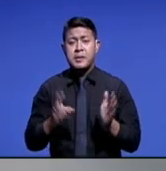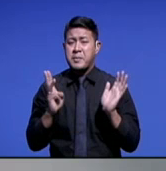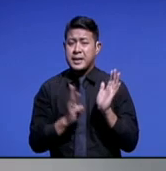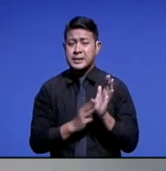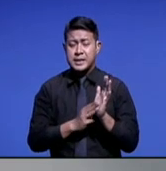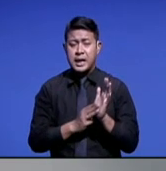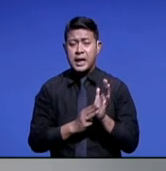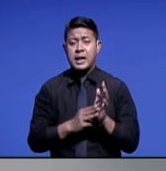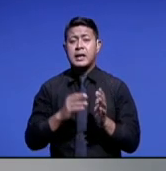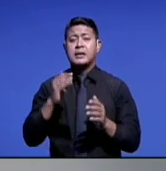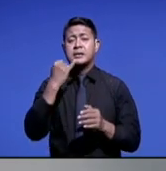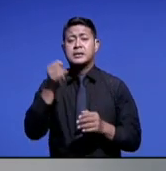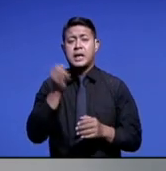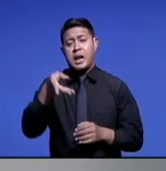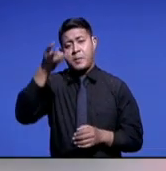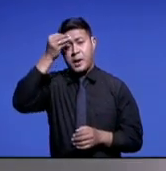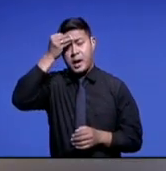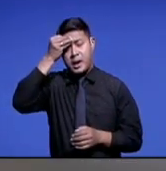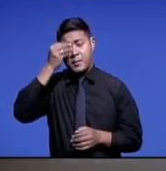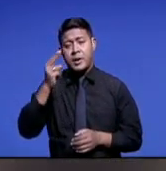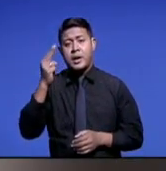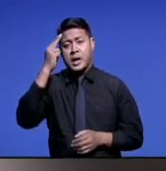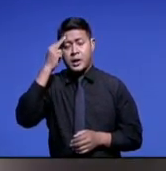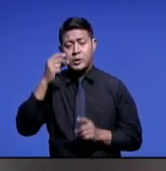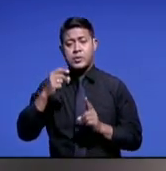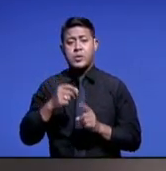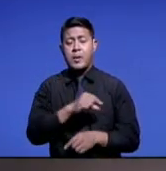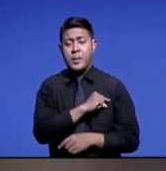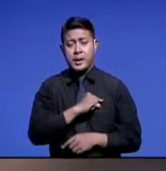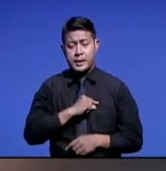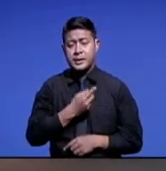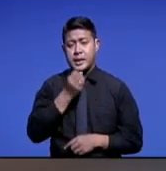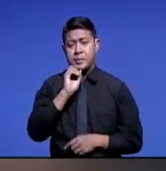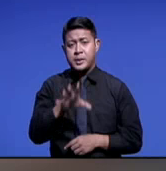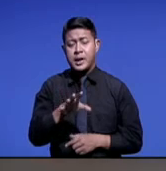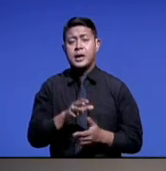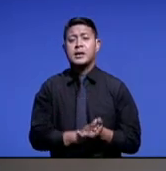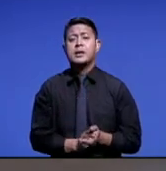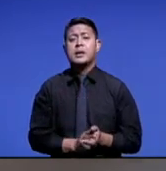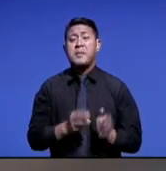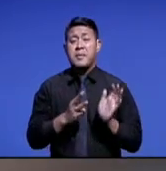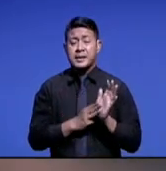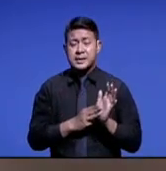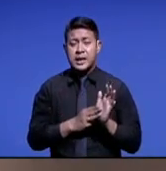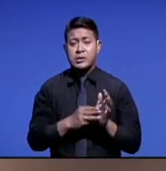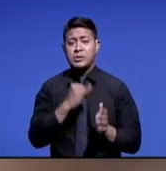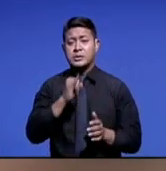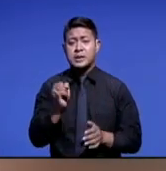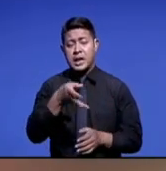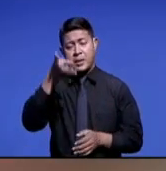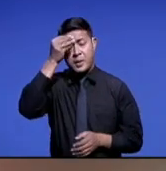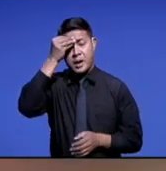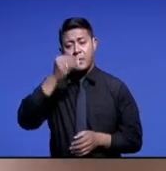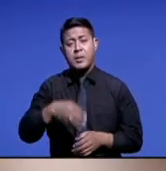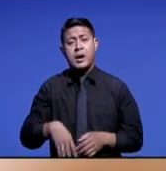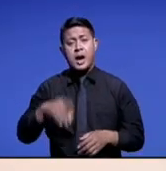hanyalah salahpaham. Melalui detik.com, Ketua PPLN Osaka Anung Wibowo menjelaskan bahwa kejadian ini hanyalah salah paham.